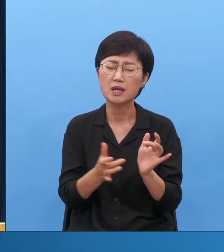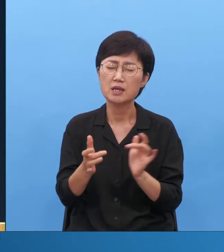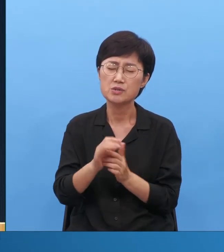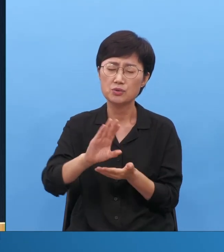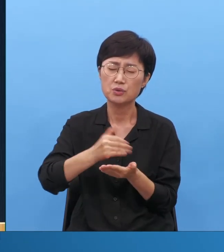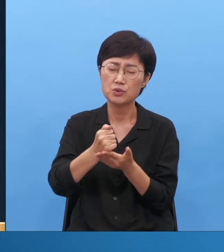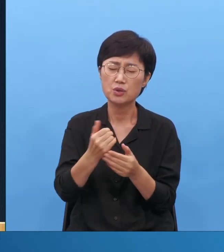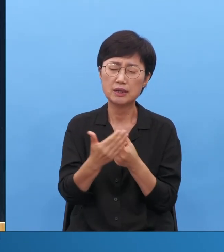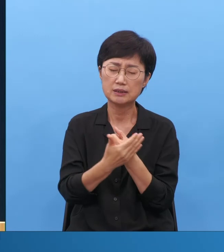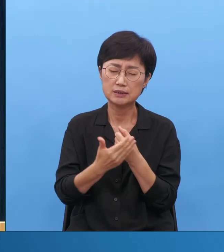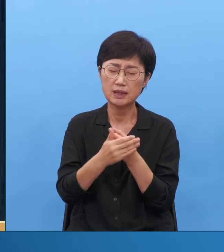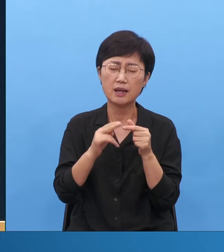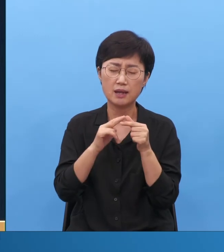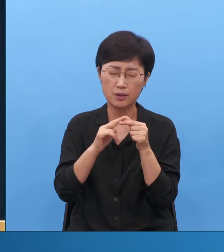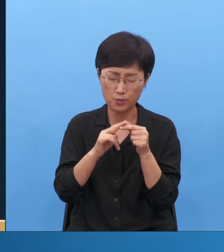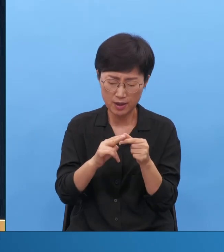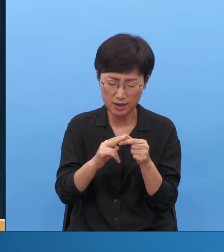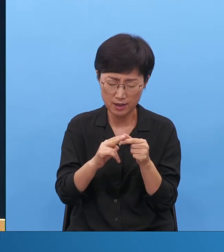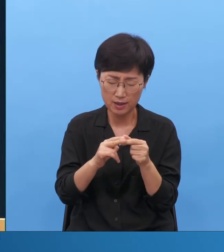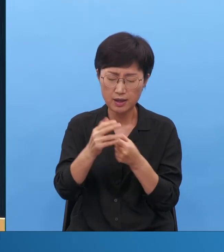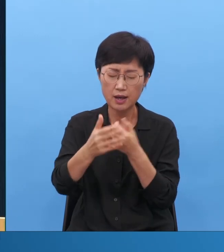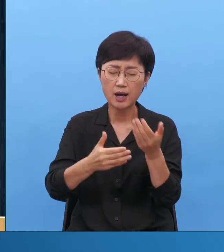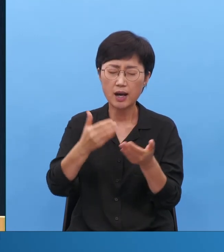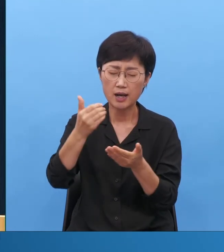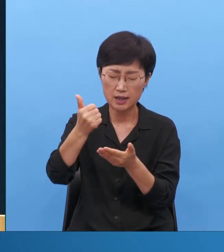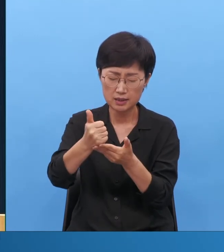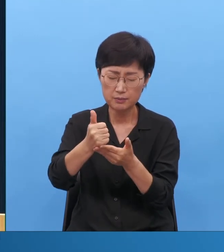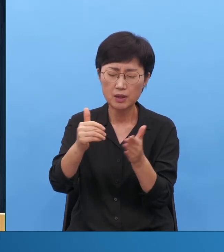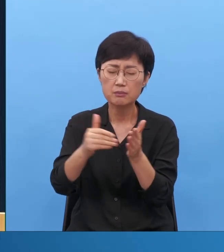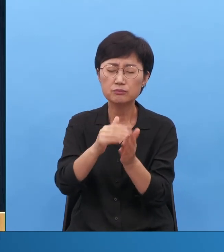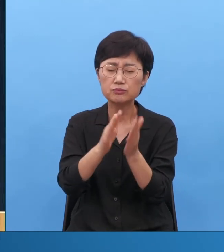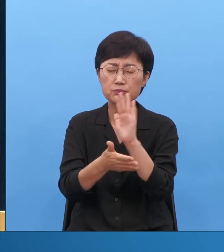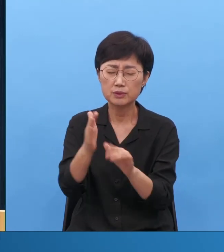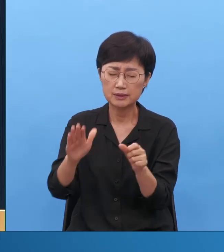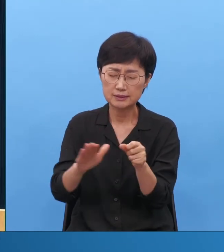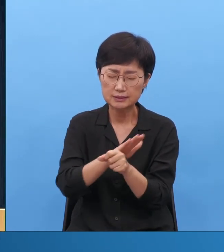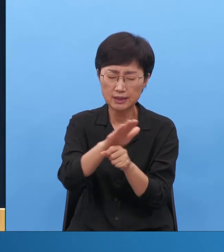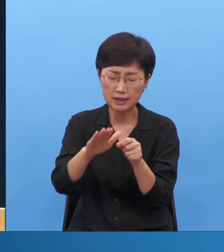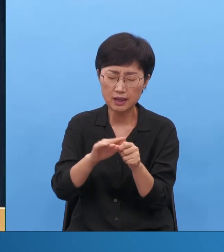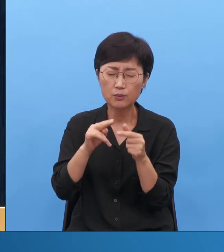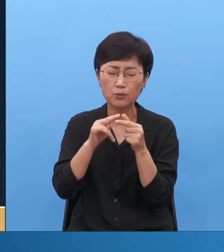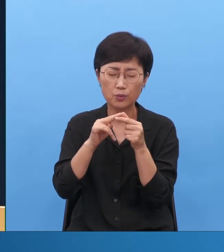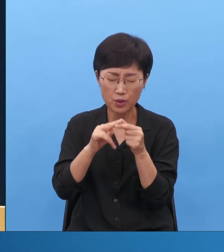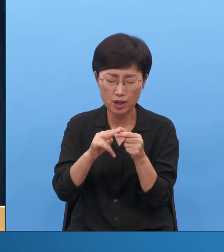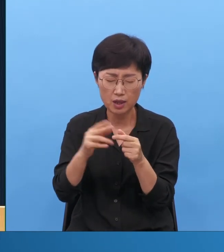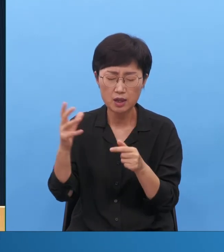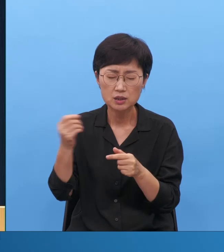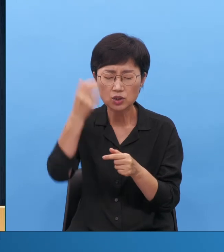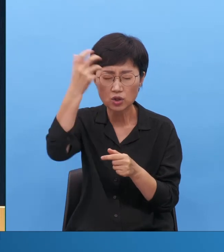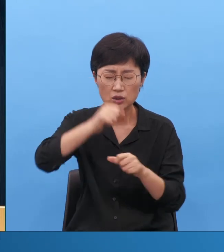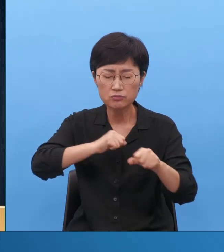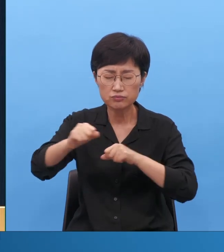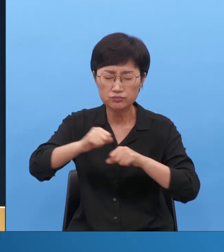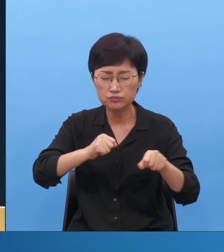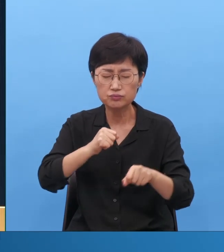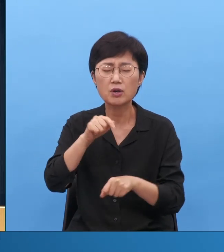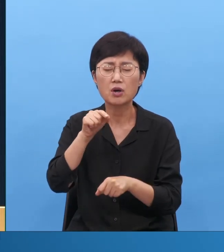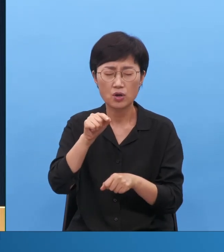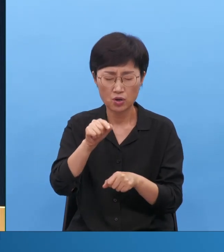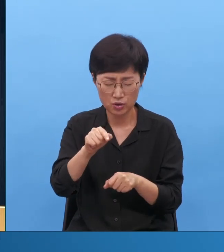그리스도의 은혜와 Now may the grace of our Lord Jesus Christ, 하나님의 무한하신 사랑하심과 the limitless love of God our 성령님의 Father, 역사하심이 the working of